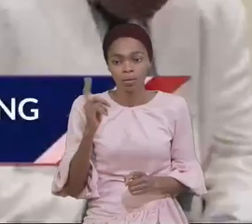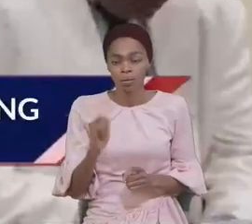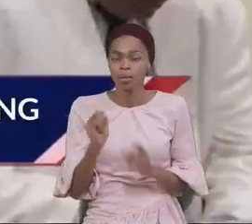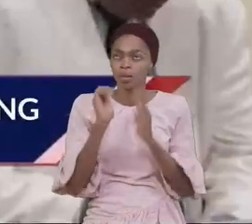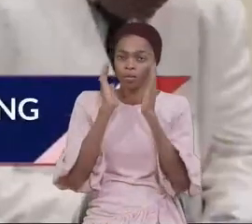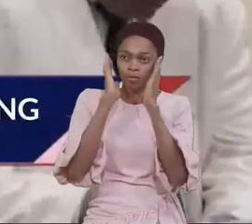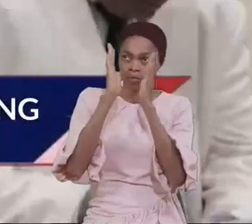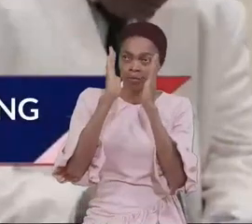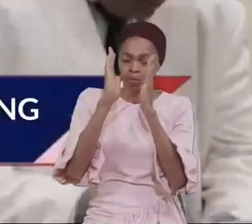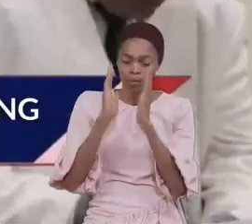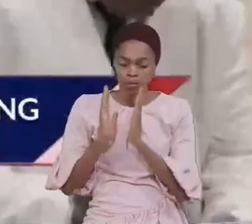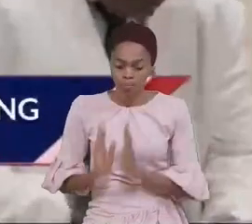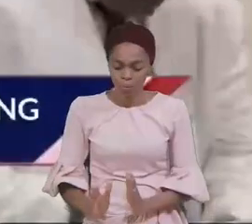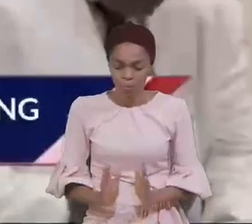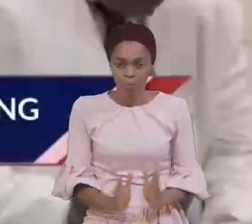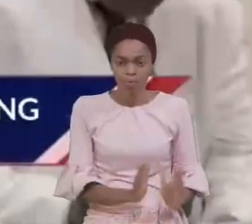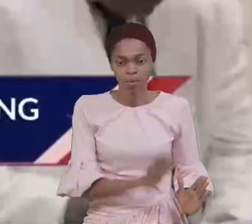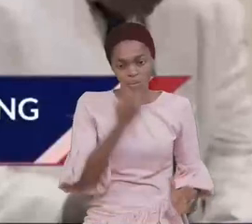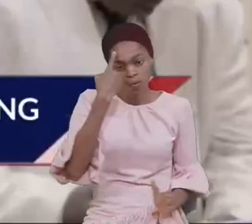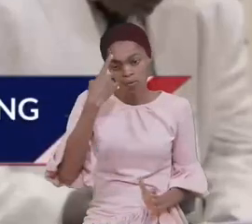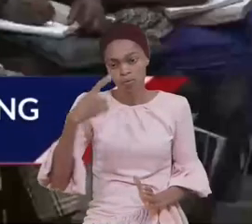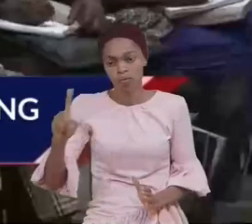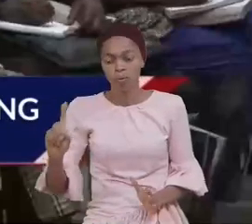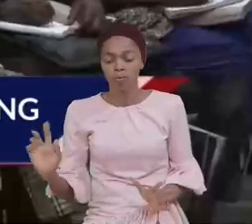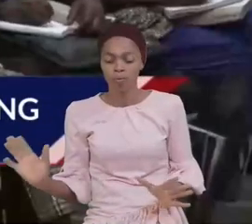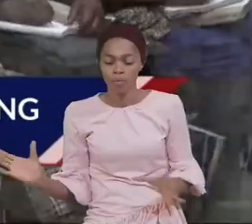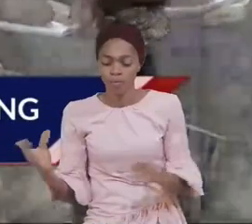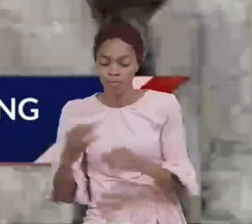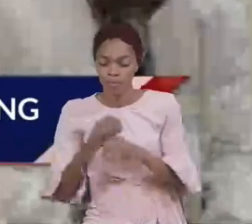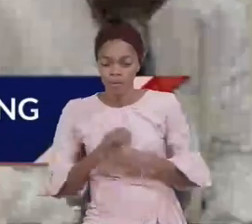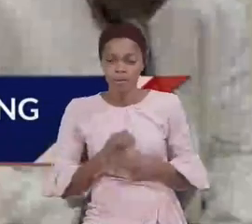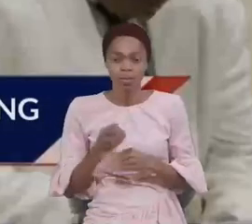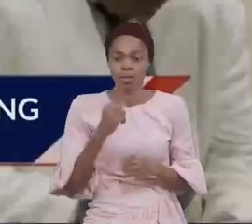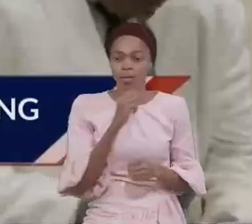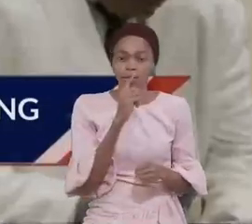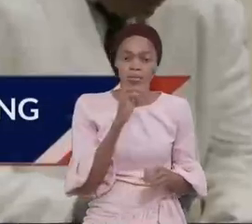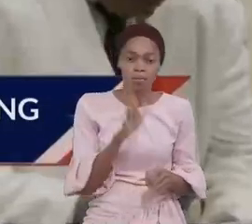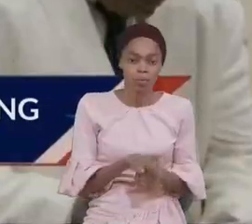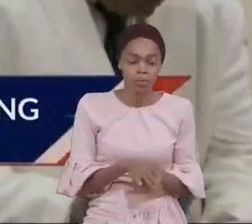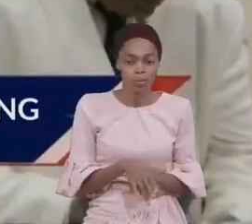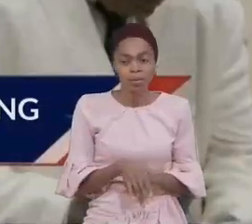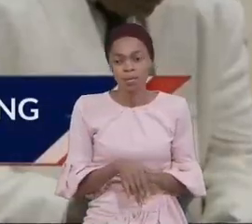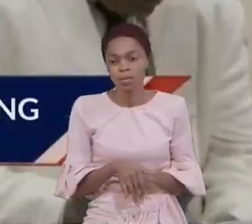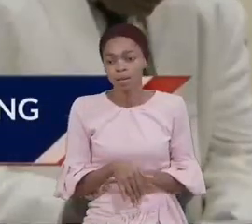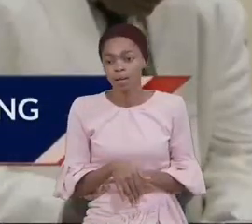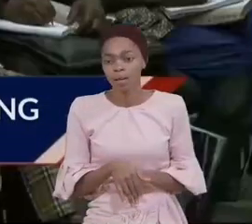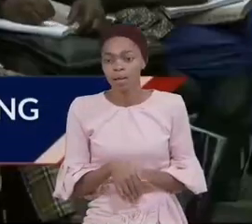la préparation focalisée pour posséder l'héritage promis.